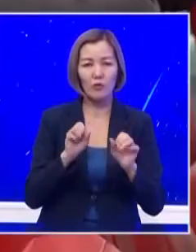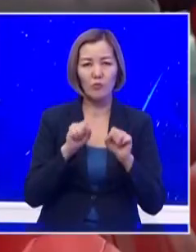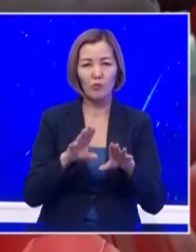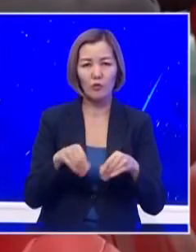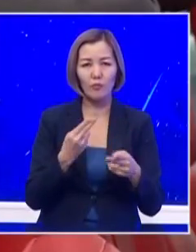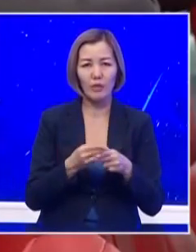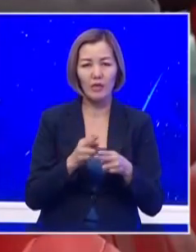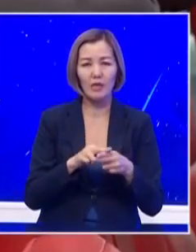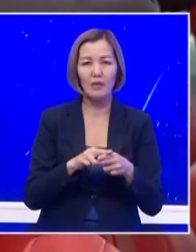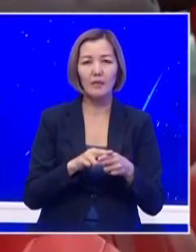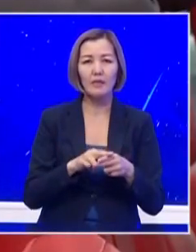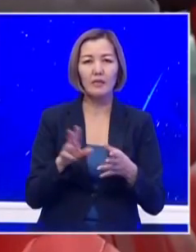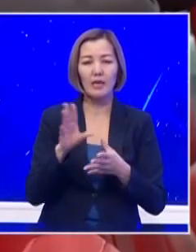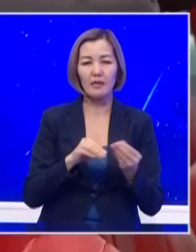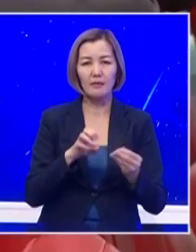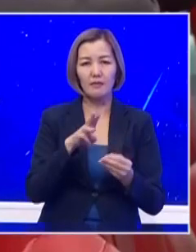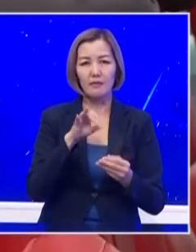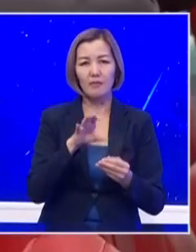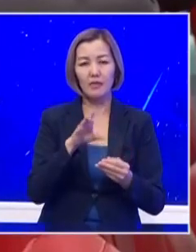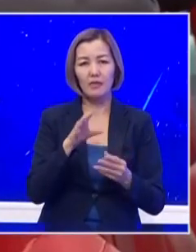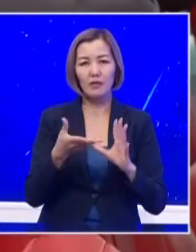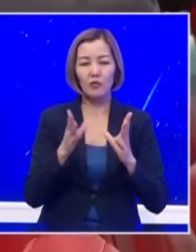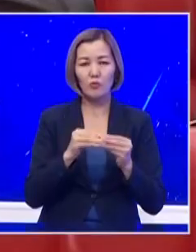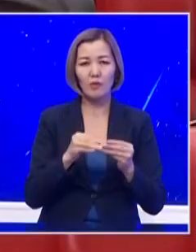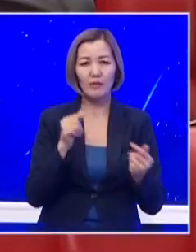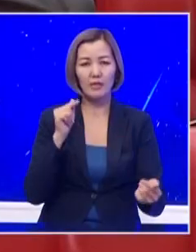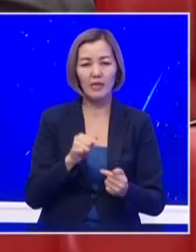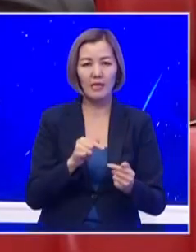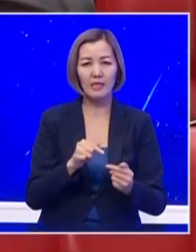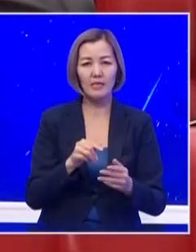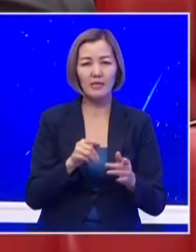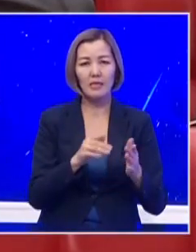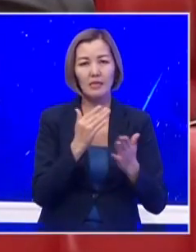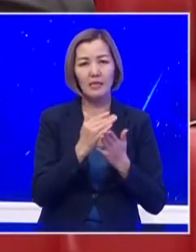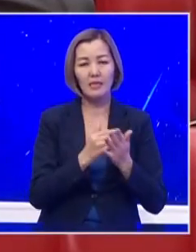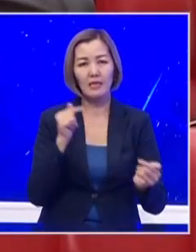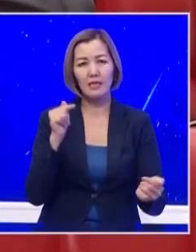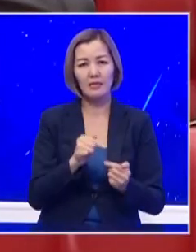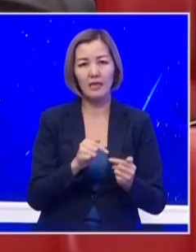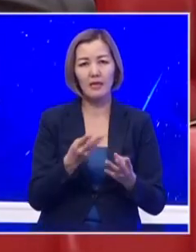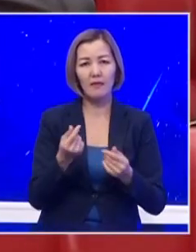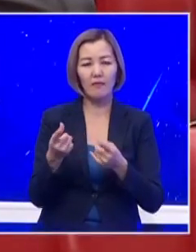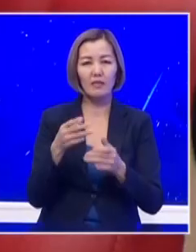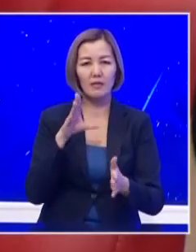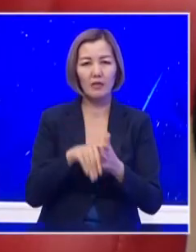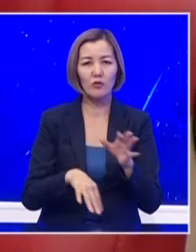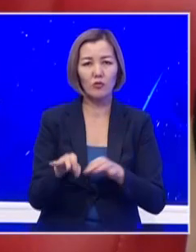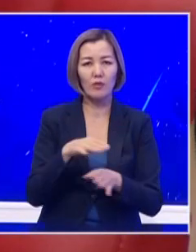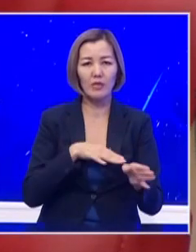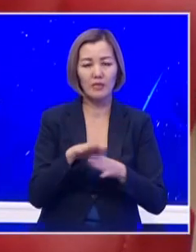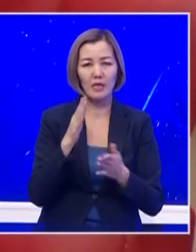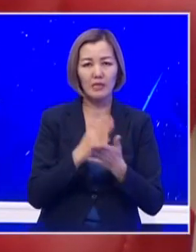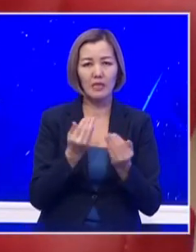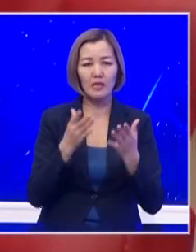сапасын жақсартуға мүмкіндік береді. Одан бөлек Smart City тұжырымдамасына сәйкес стандартқа сай инвестициялық жобалар іске